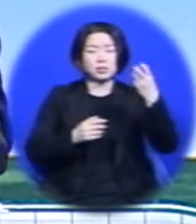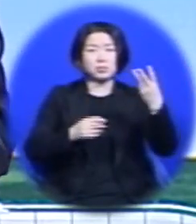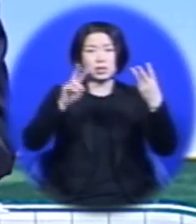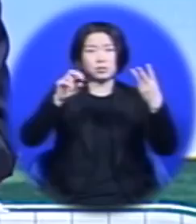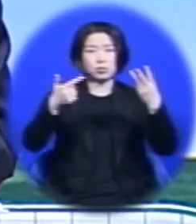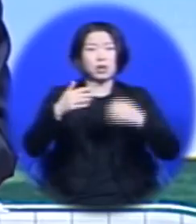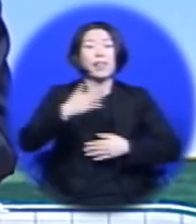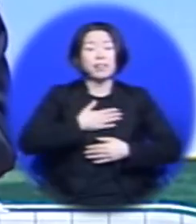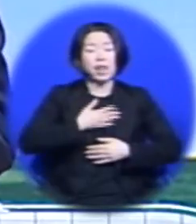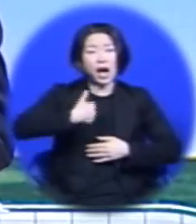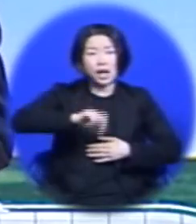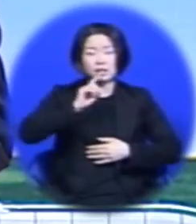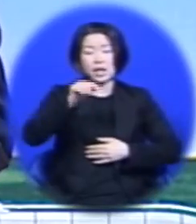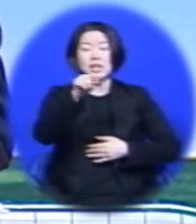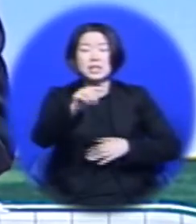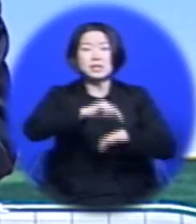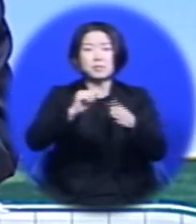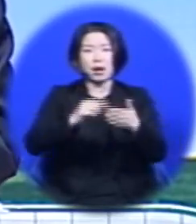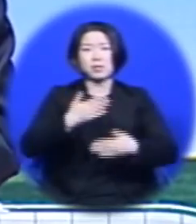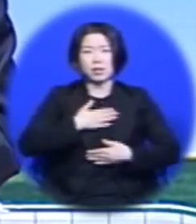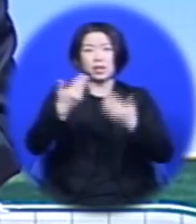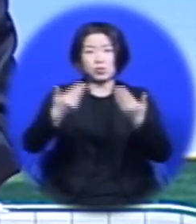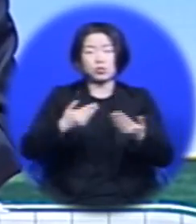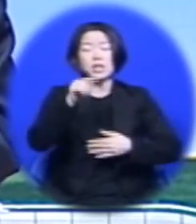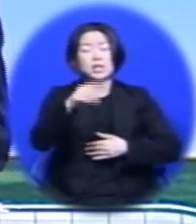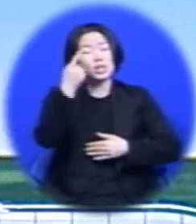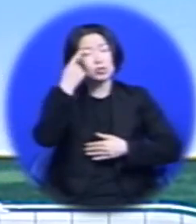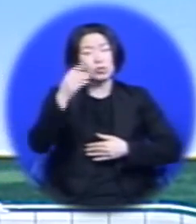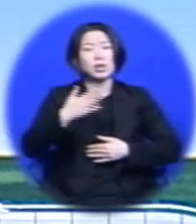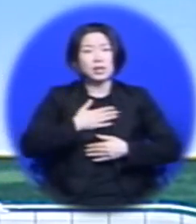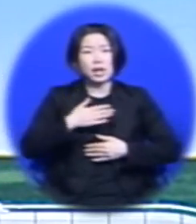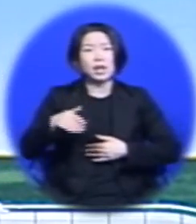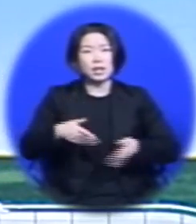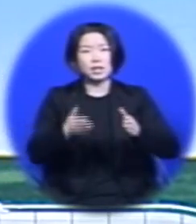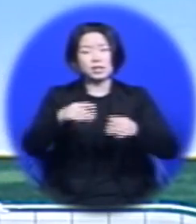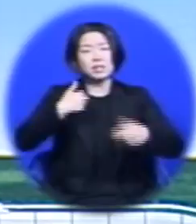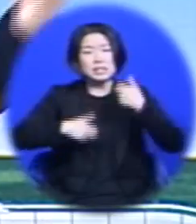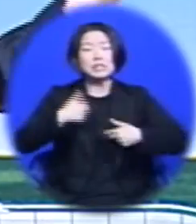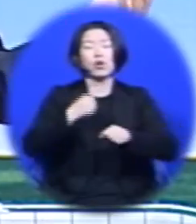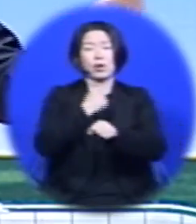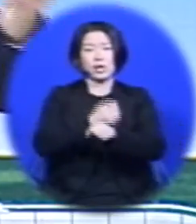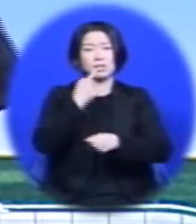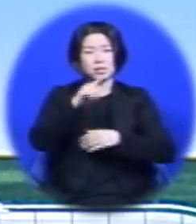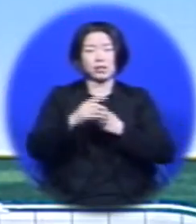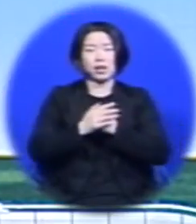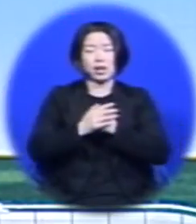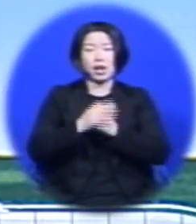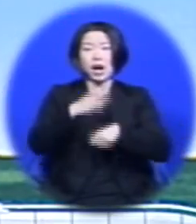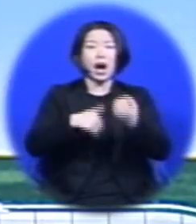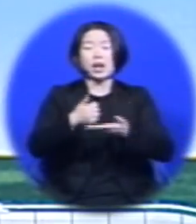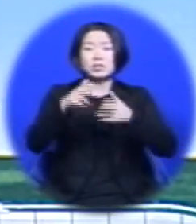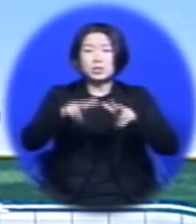내 마음을 내게 주며 내 눈으로 내 길을 즐거워 할지어다 하나님이 우리에게 지금 여기 계신